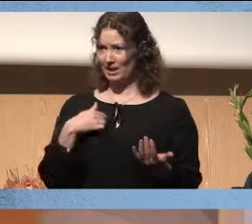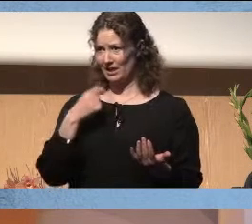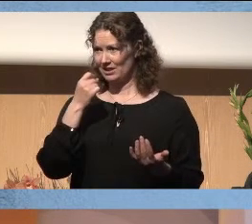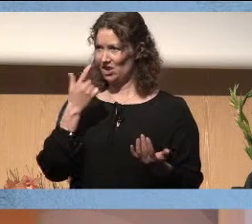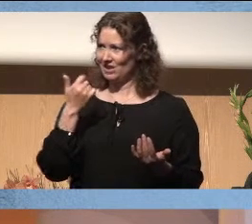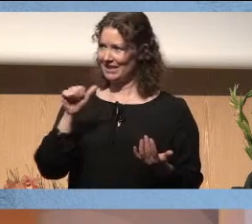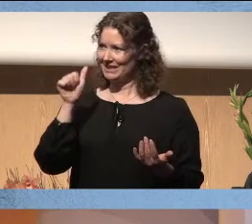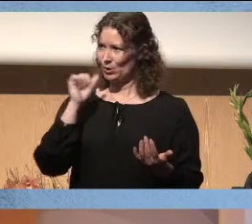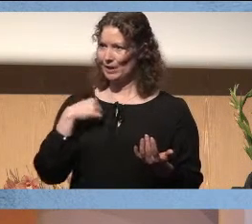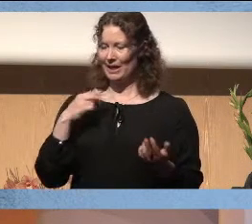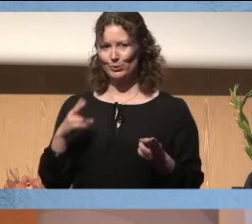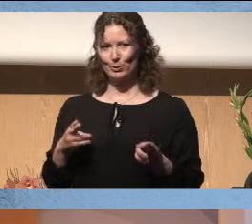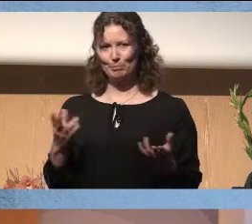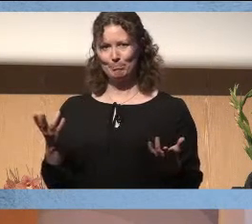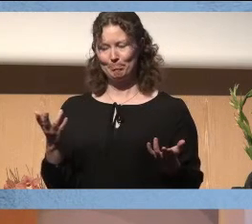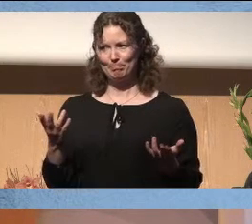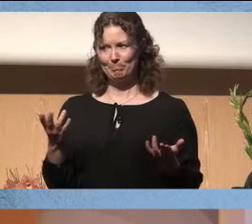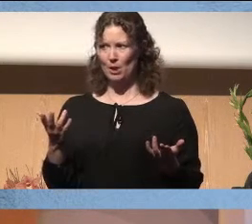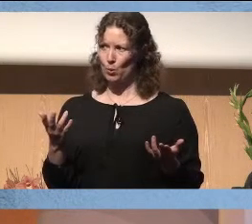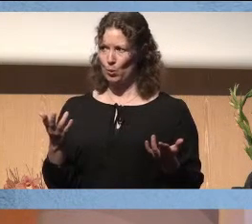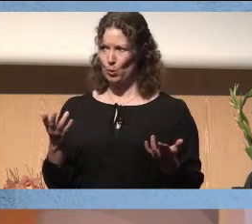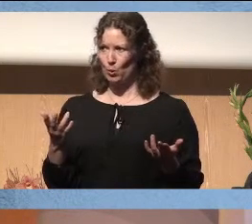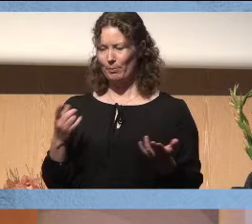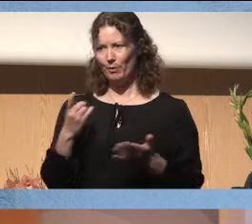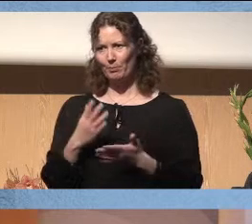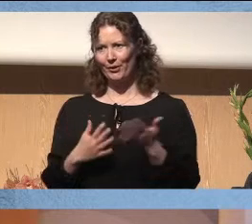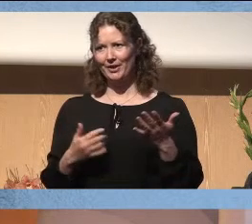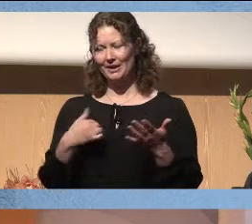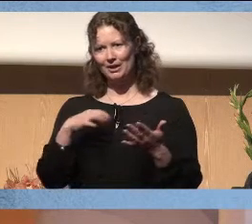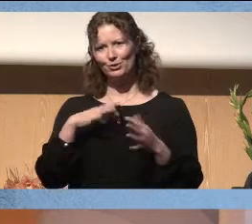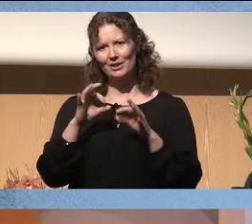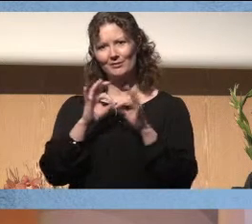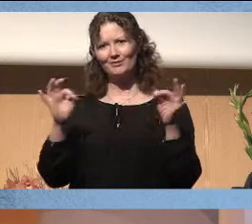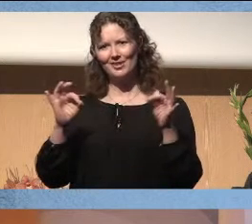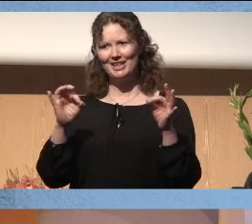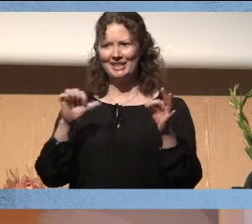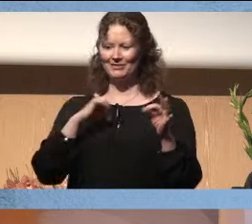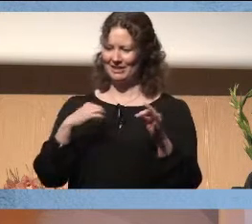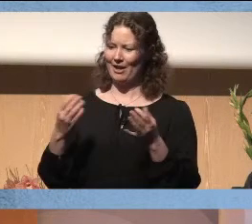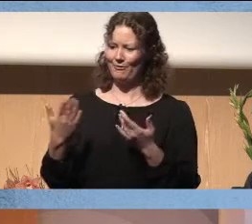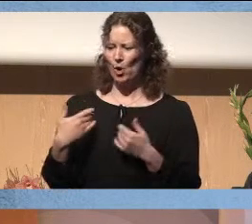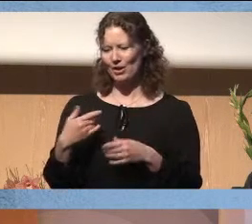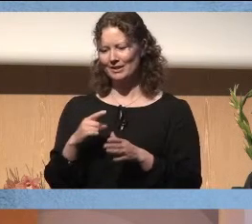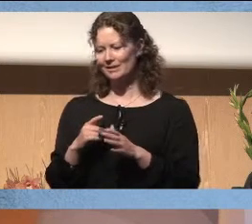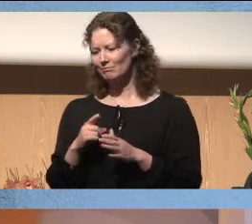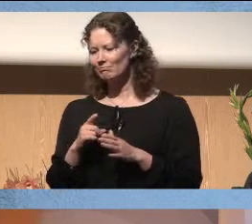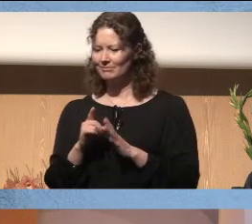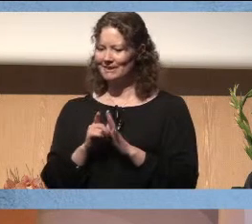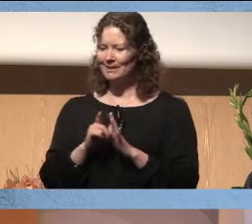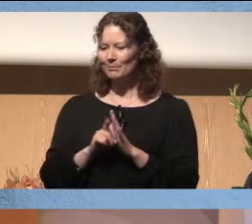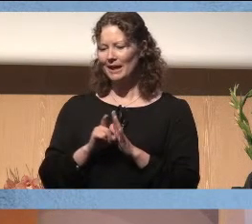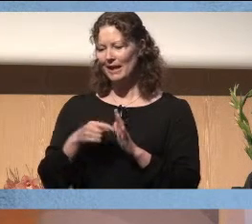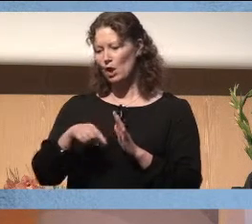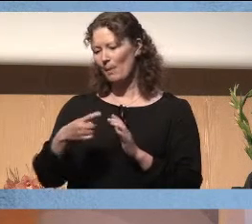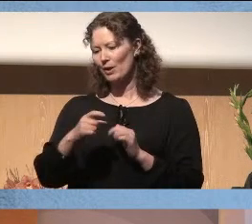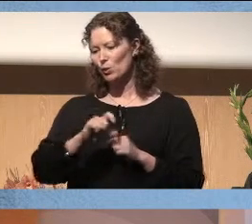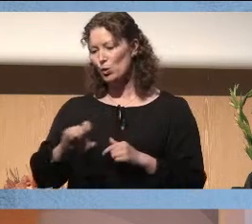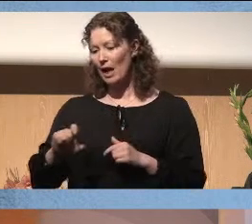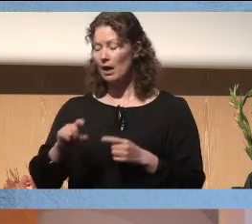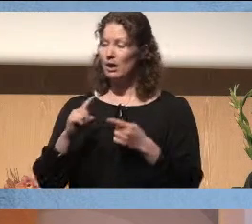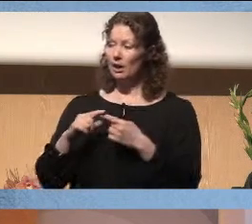snart 60 år, ja også. Og på en måte, jeg synes det er fint hvis det jeg får i løpet av uke, i hvert fall. Men